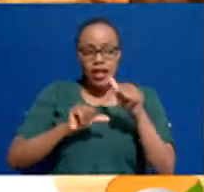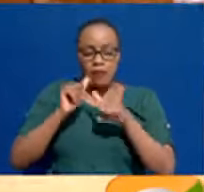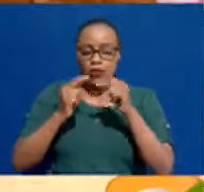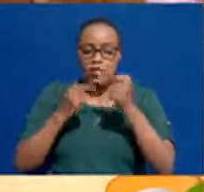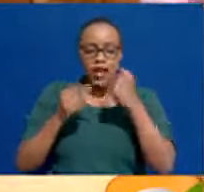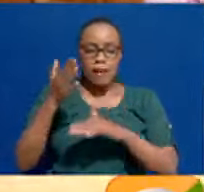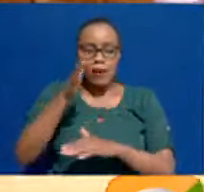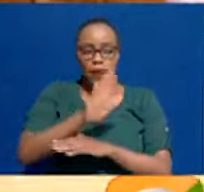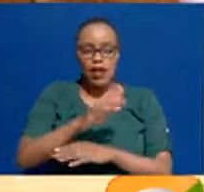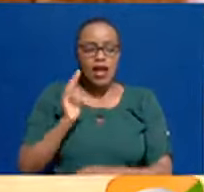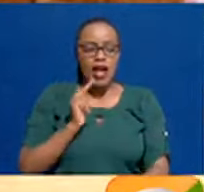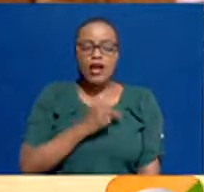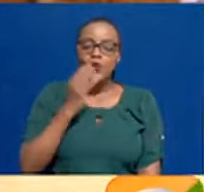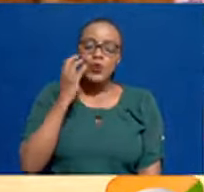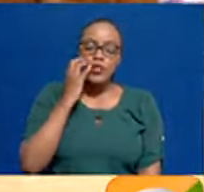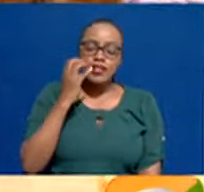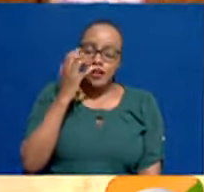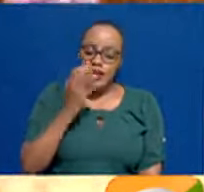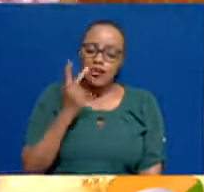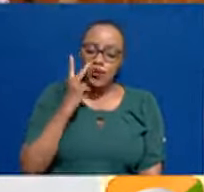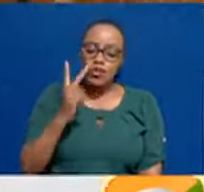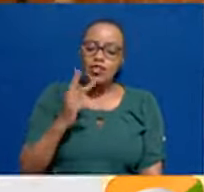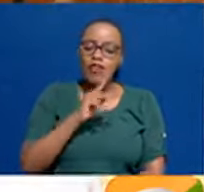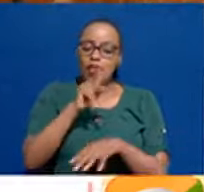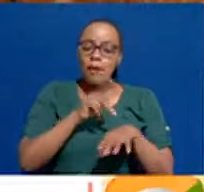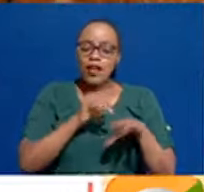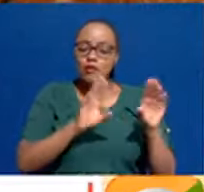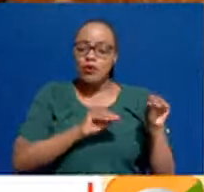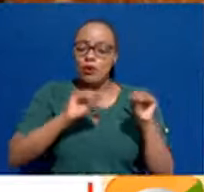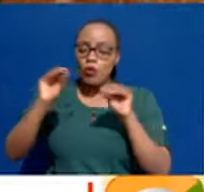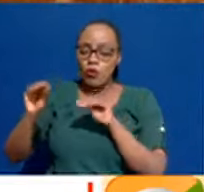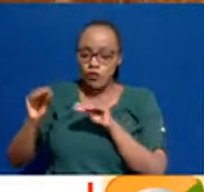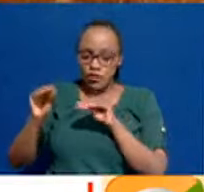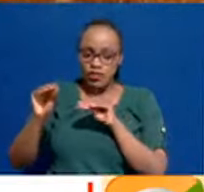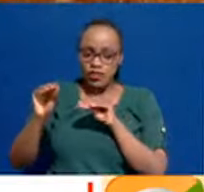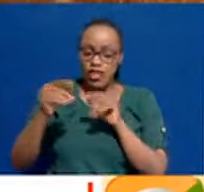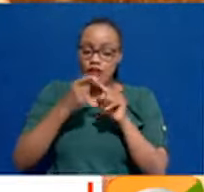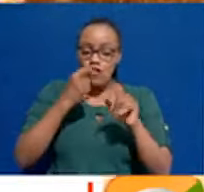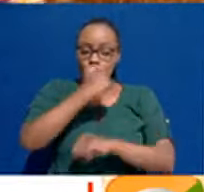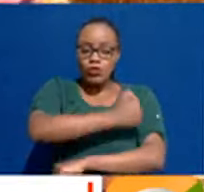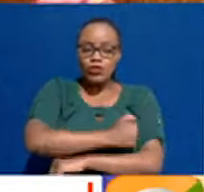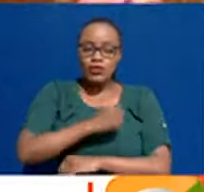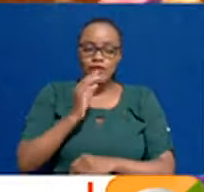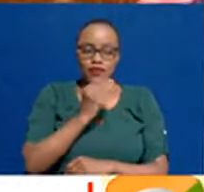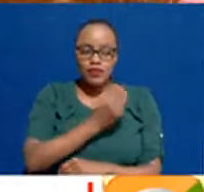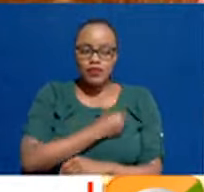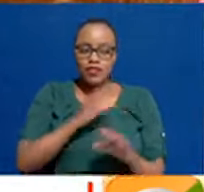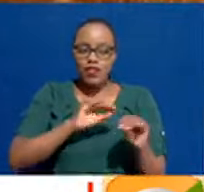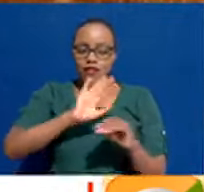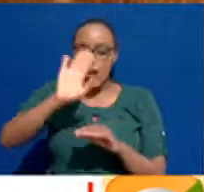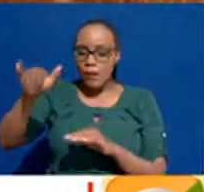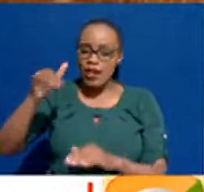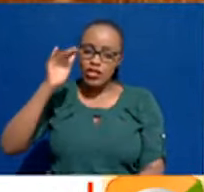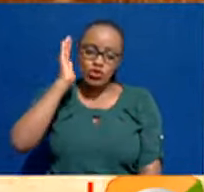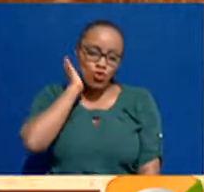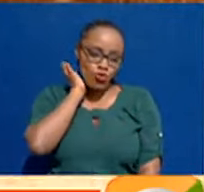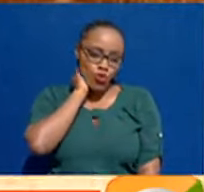back. Tulikuwa na huzuni sana kuona mwalimu amehamishwa kutoka shule yetu kurudishwa